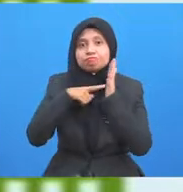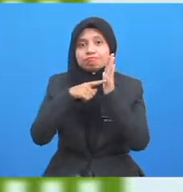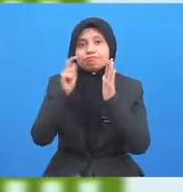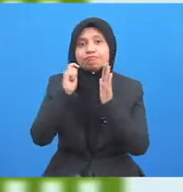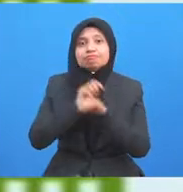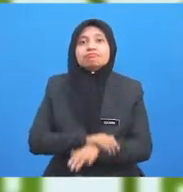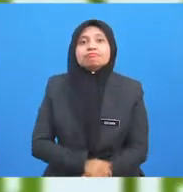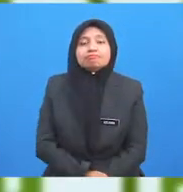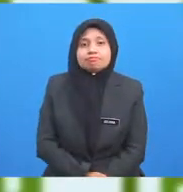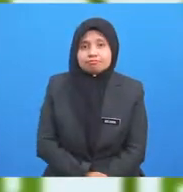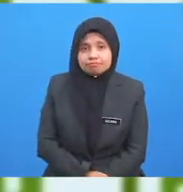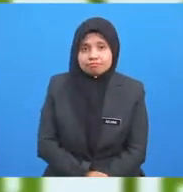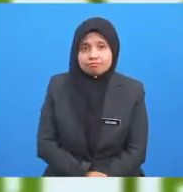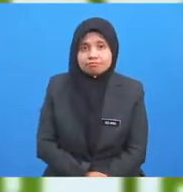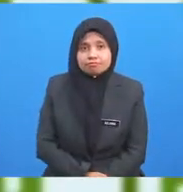tadi.